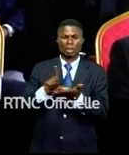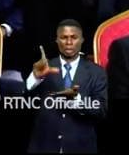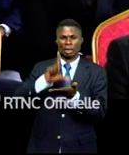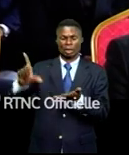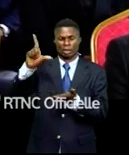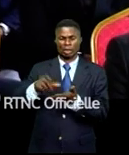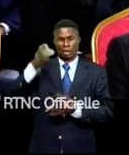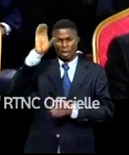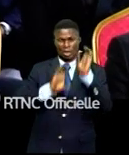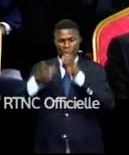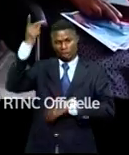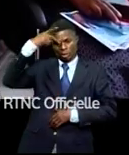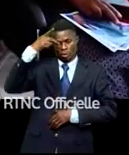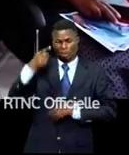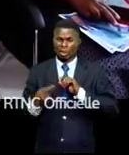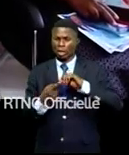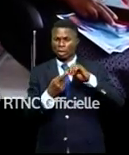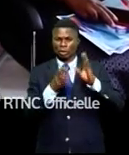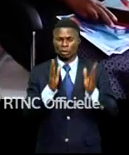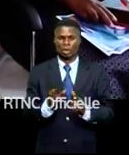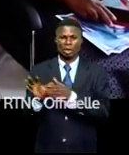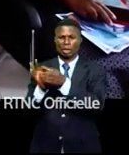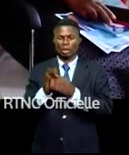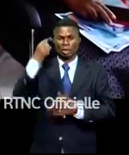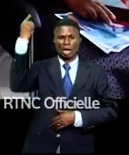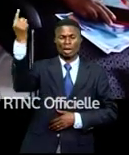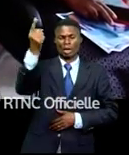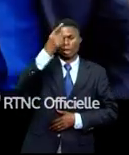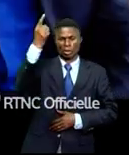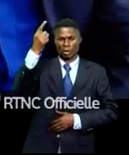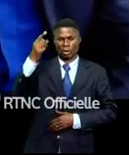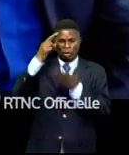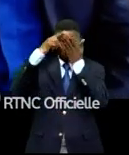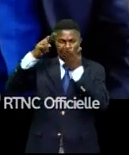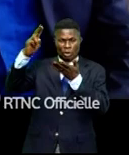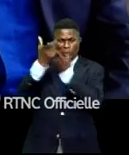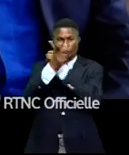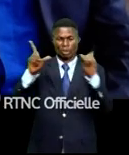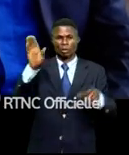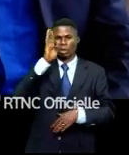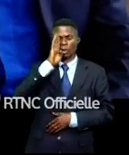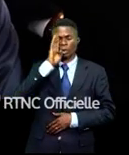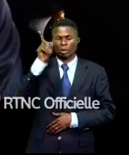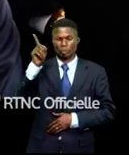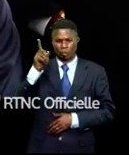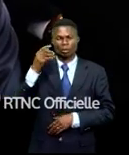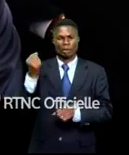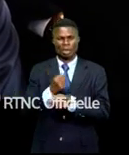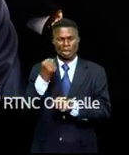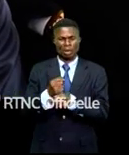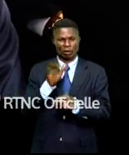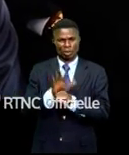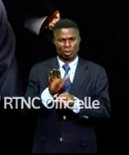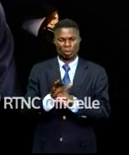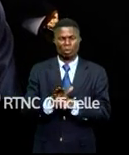politiques avec une spécialisation en relations internationales à l'Université libre de Bruxelles. Il a assumé tour à tour